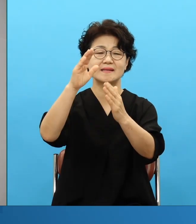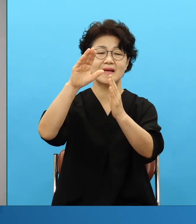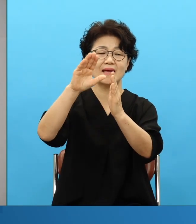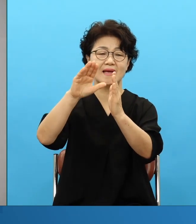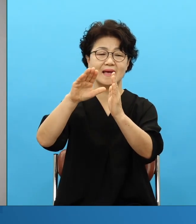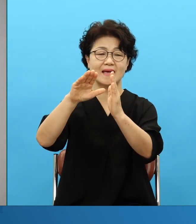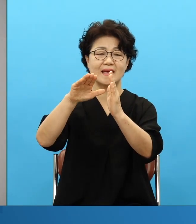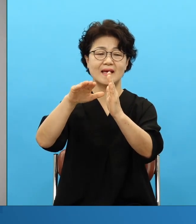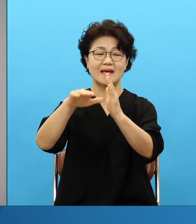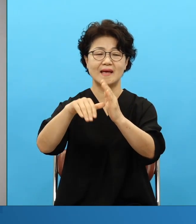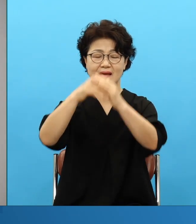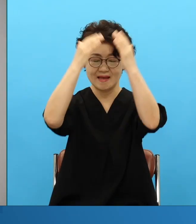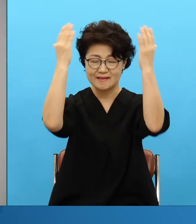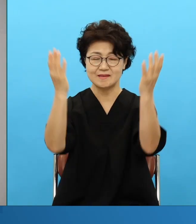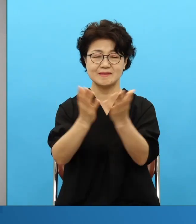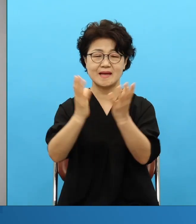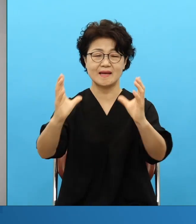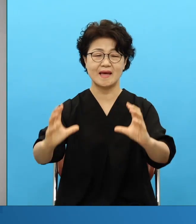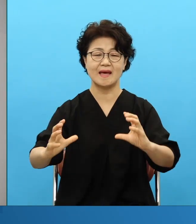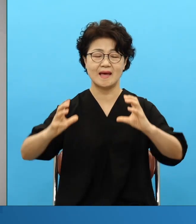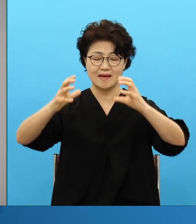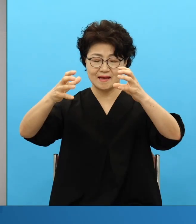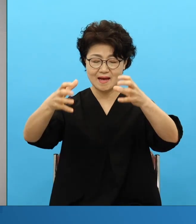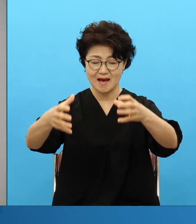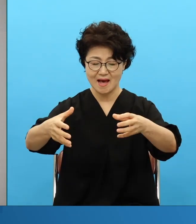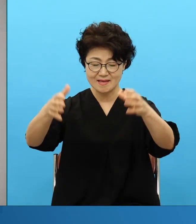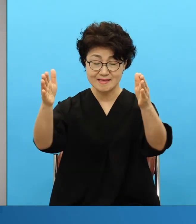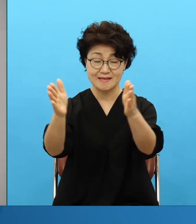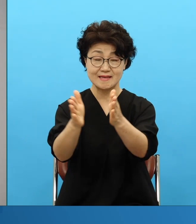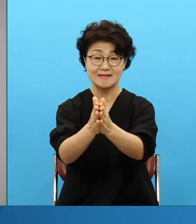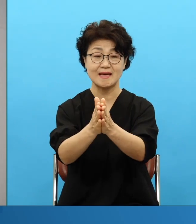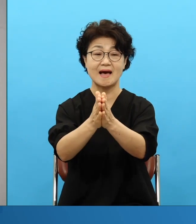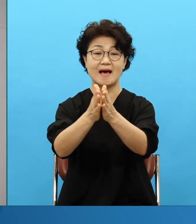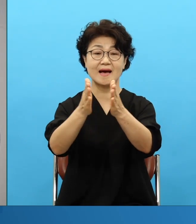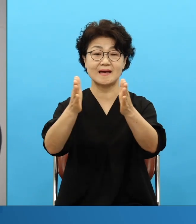일어날 때 전 세계가